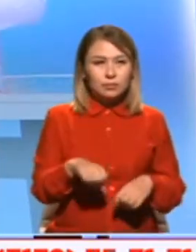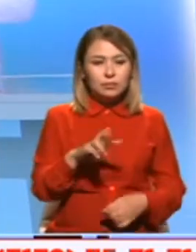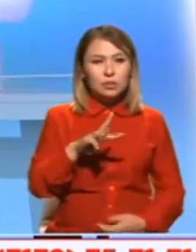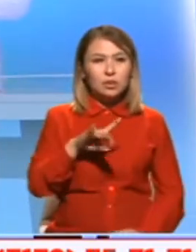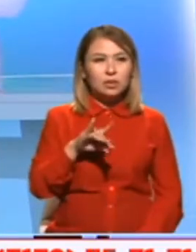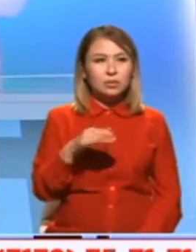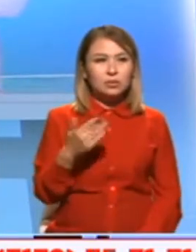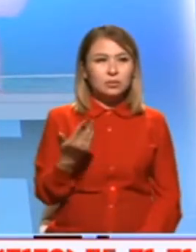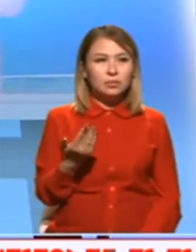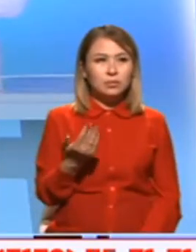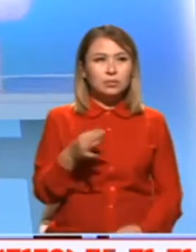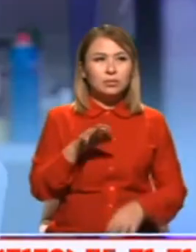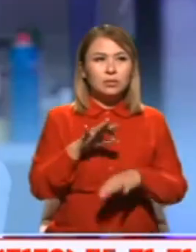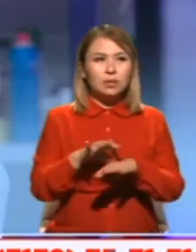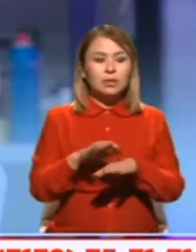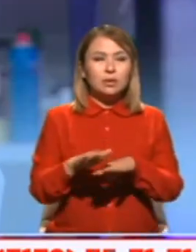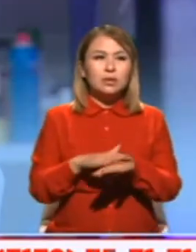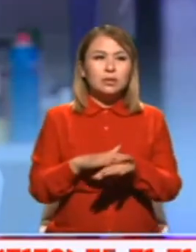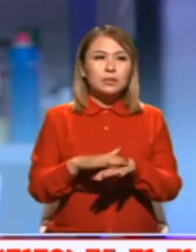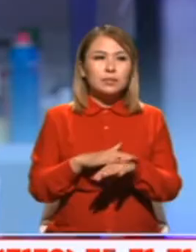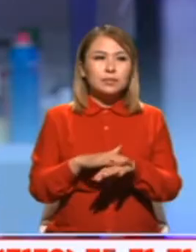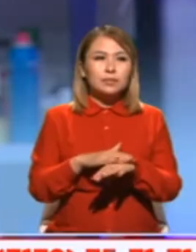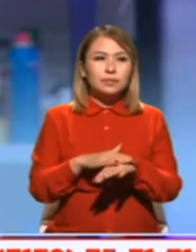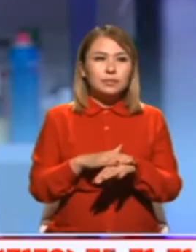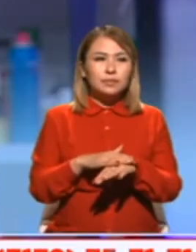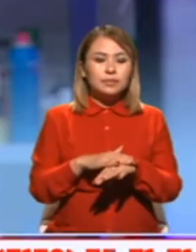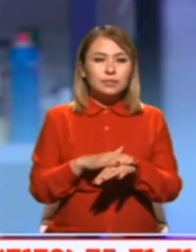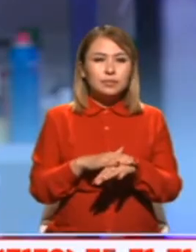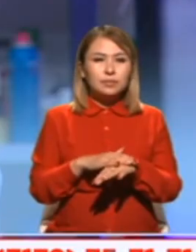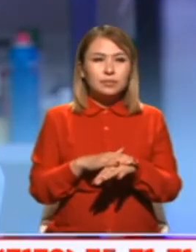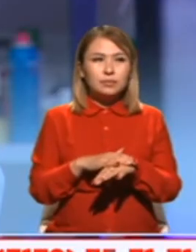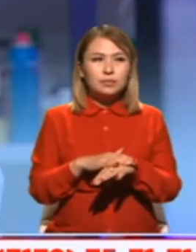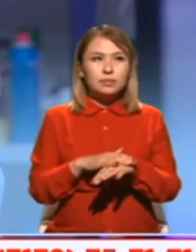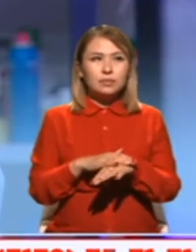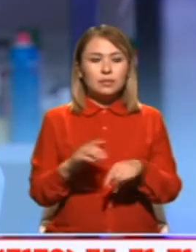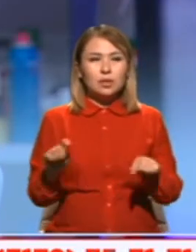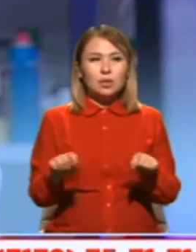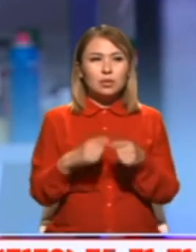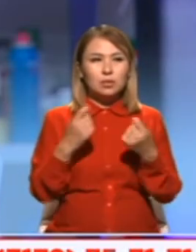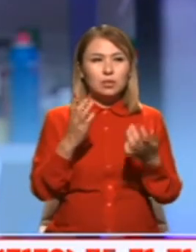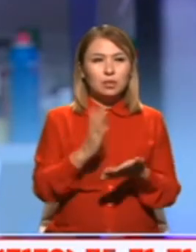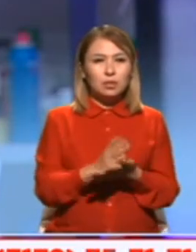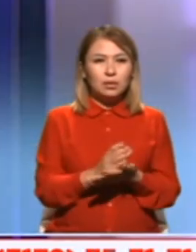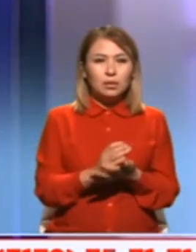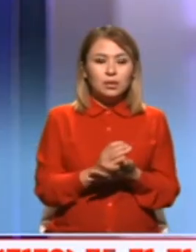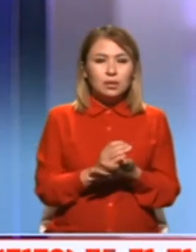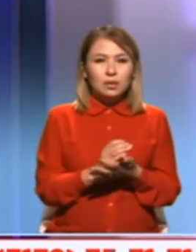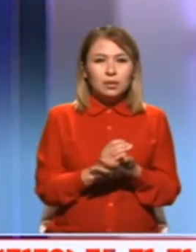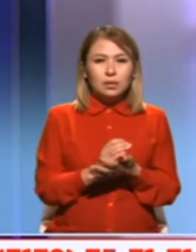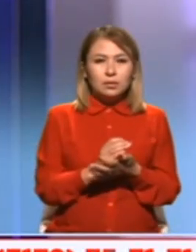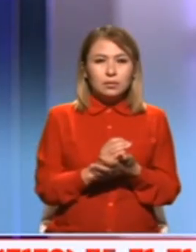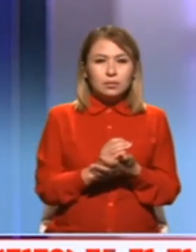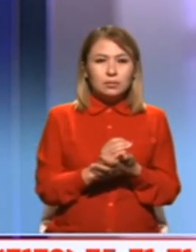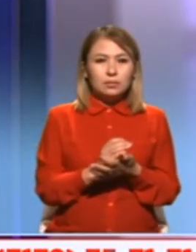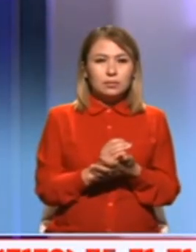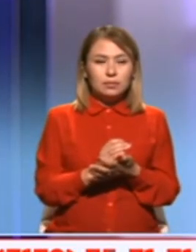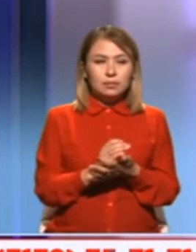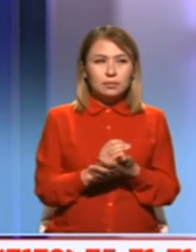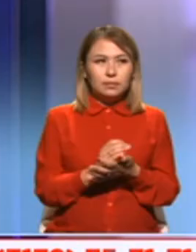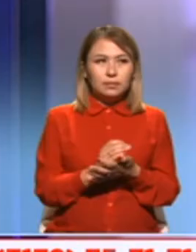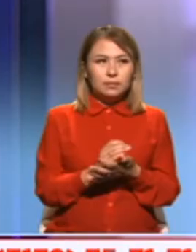мүмкін, терідегі, яғни кожалық элементтердің, яғни бұзылыстарын алып келеді, яғни тері ауруларын алып келетіндігі